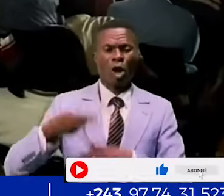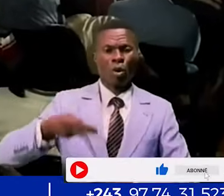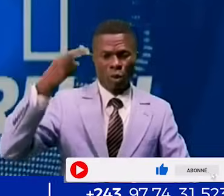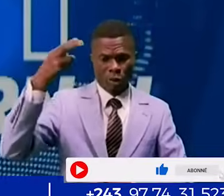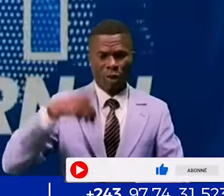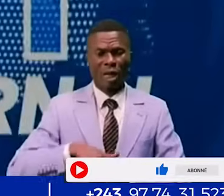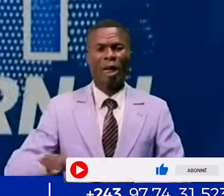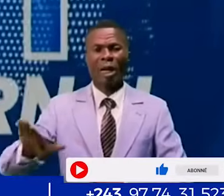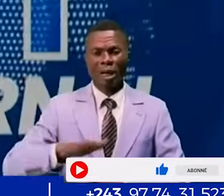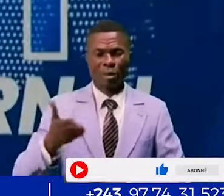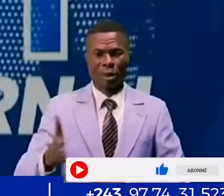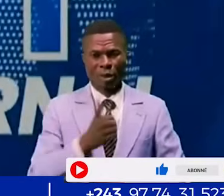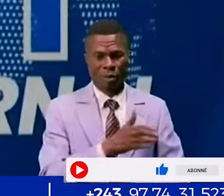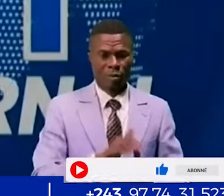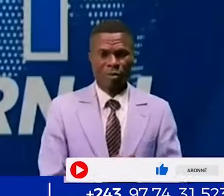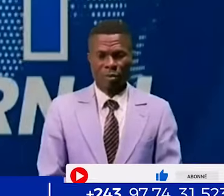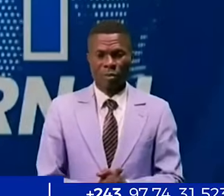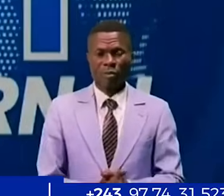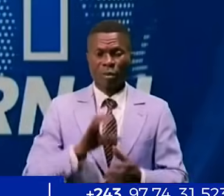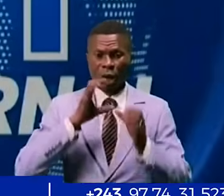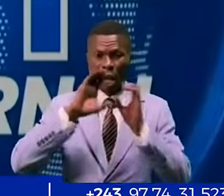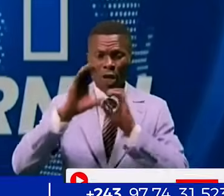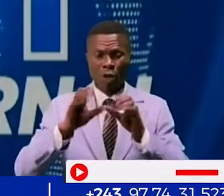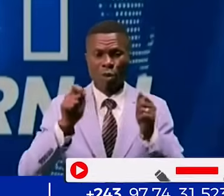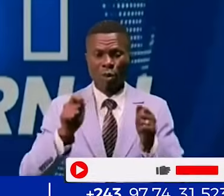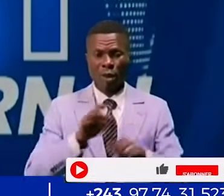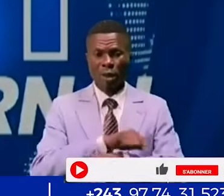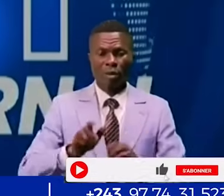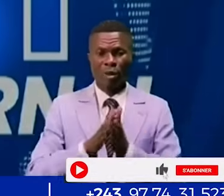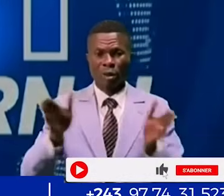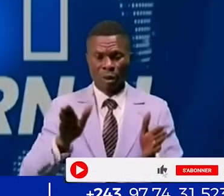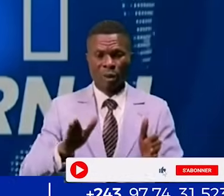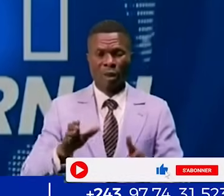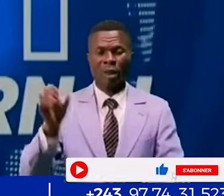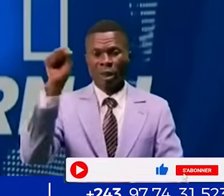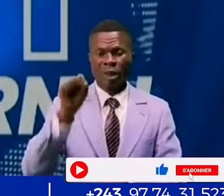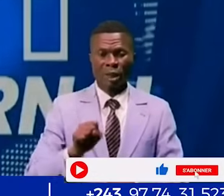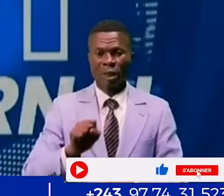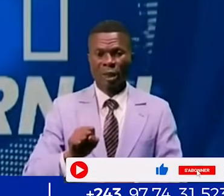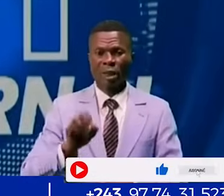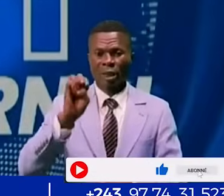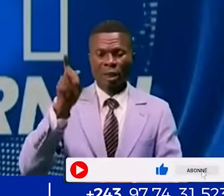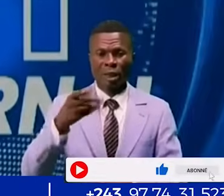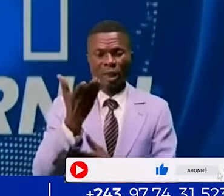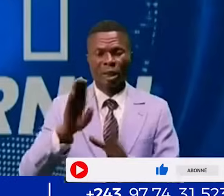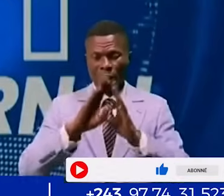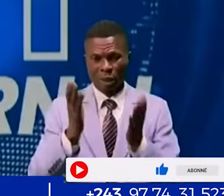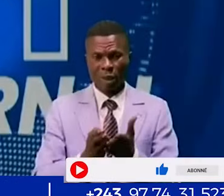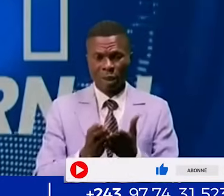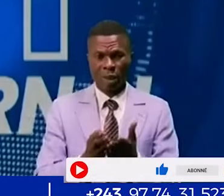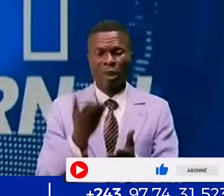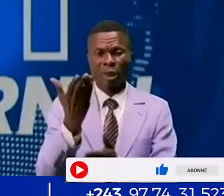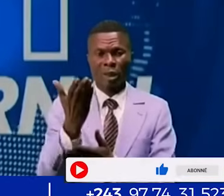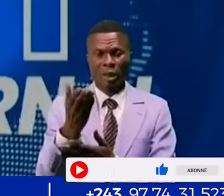au pays. Et dans une communication à la presse, la direction générale de CEP Congo attire l'attention du public et l'informe qu'elle ne